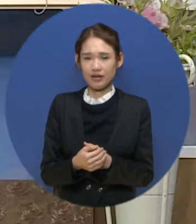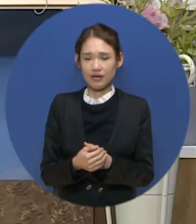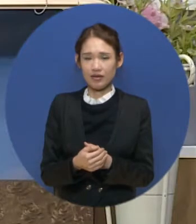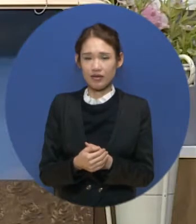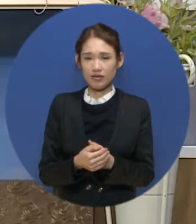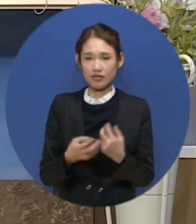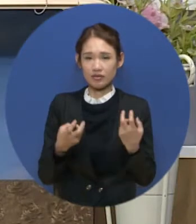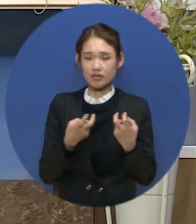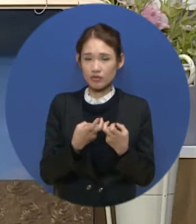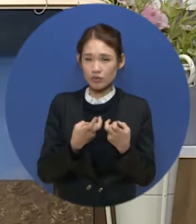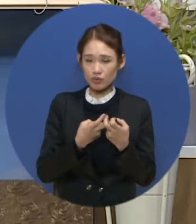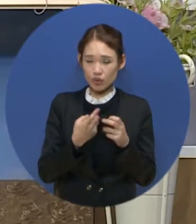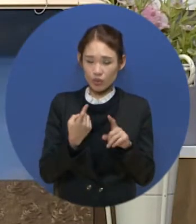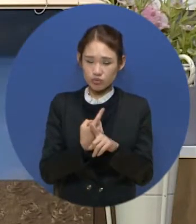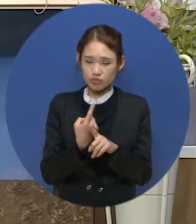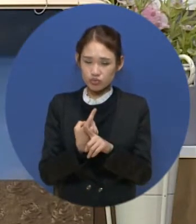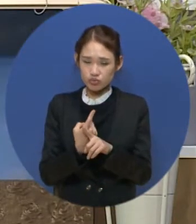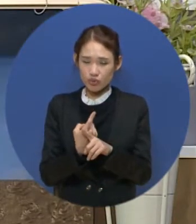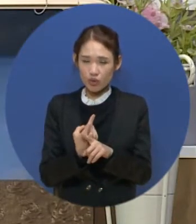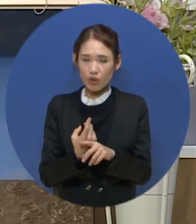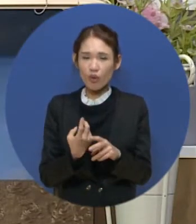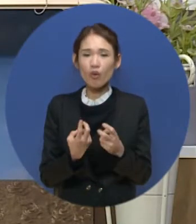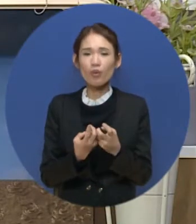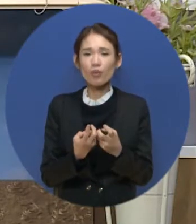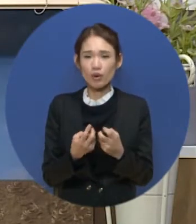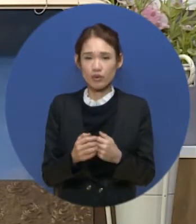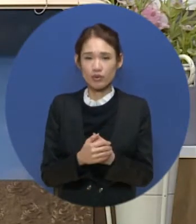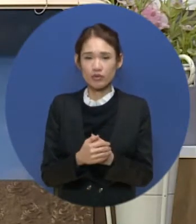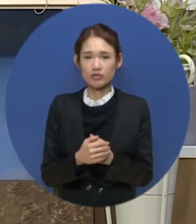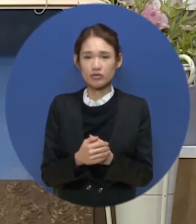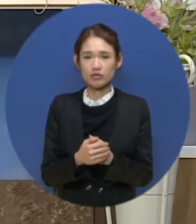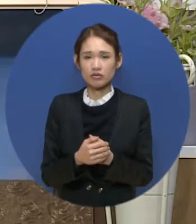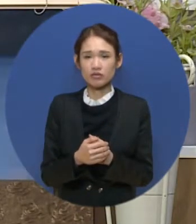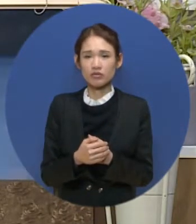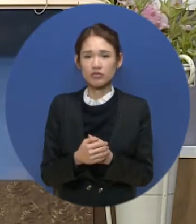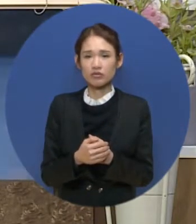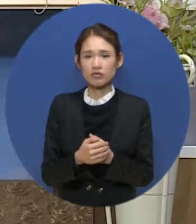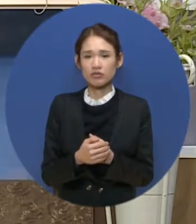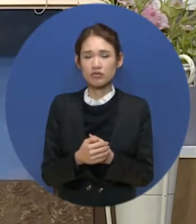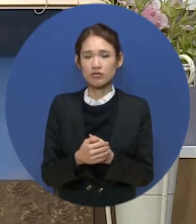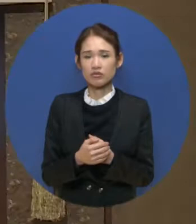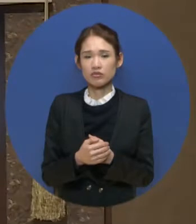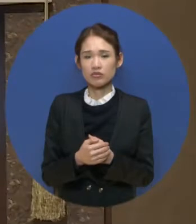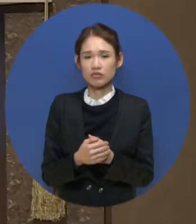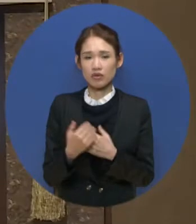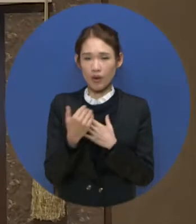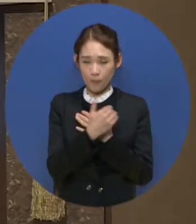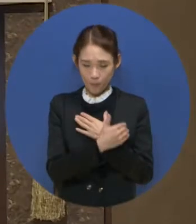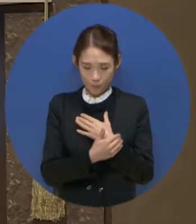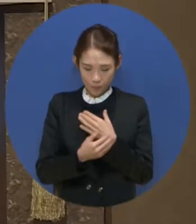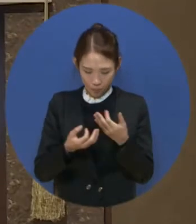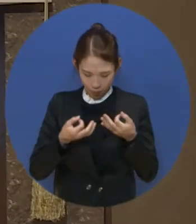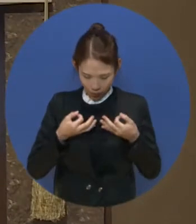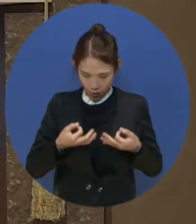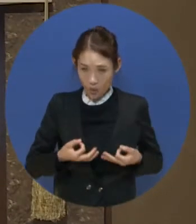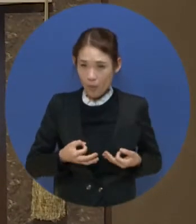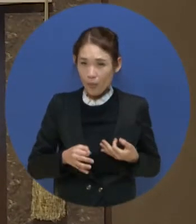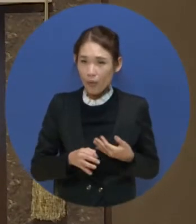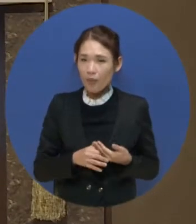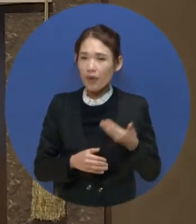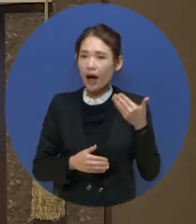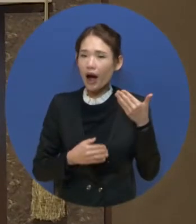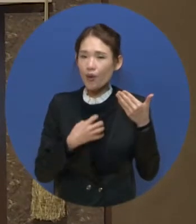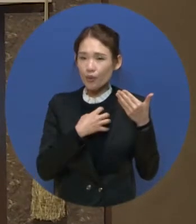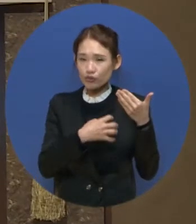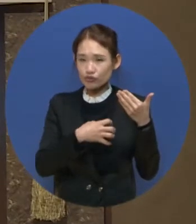네네네. 어떻게 이용을 해서 치료를 할 수 있는 그게 이제 우리 몸에 보면 아홉 군데 자극점이